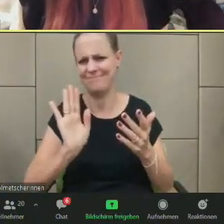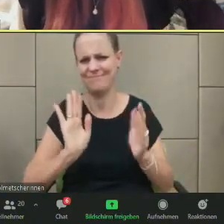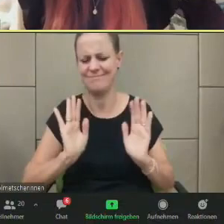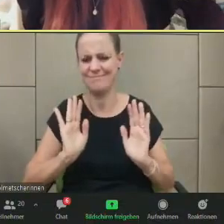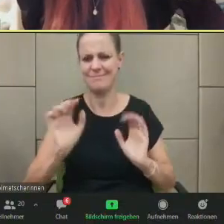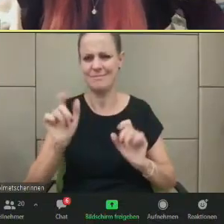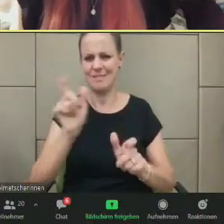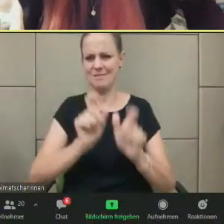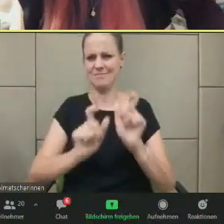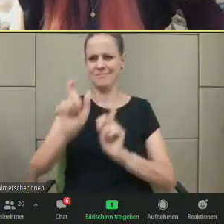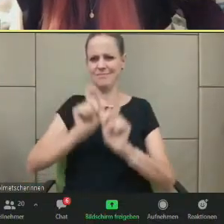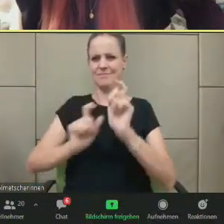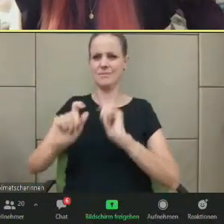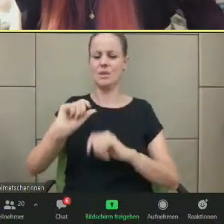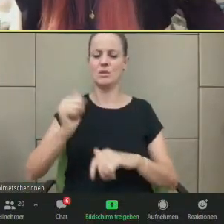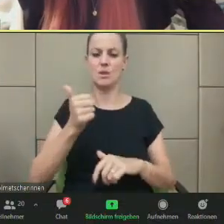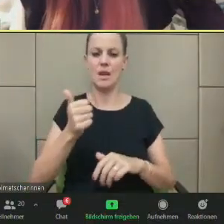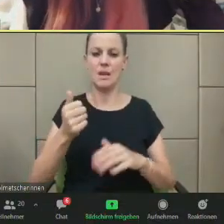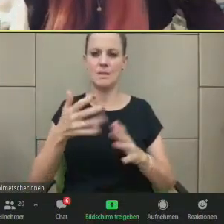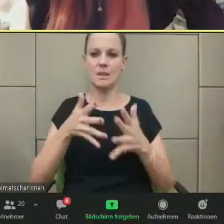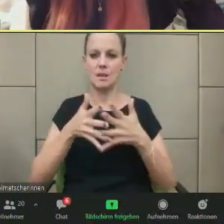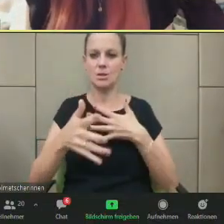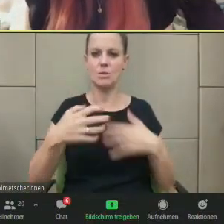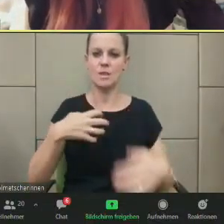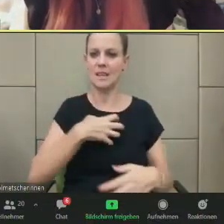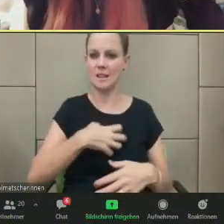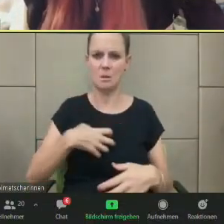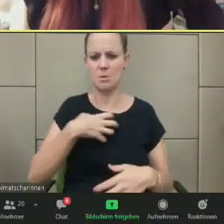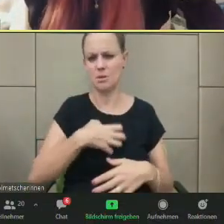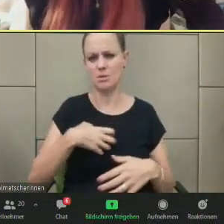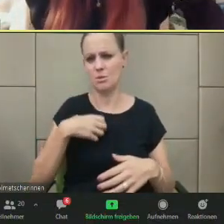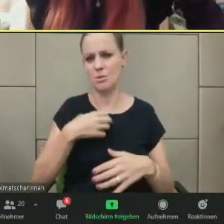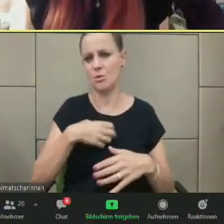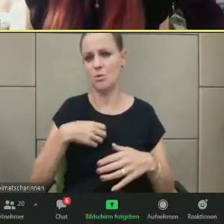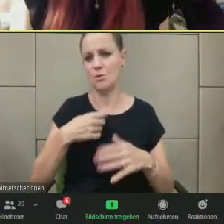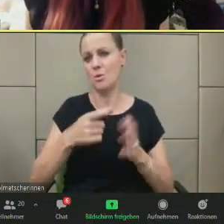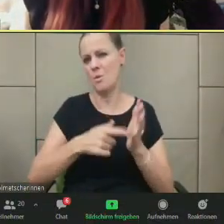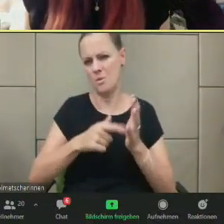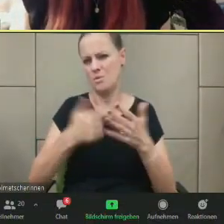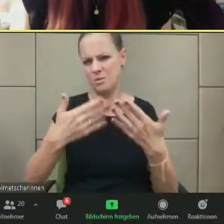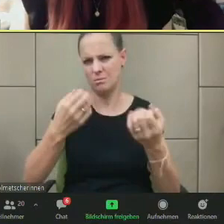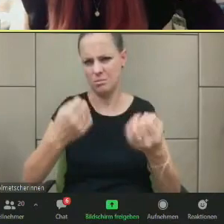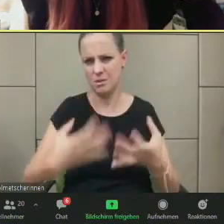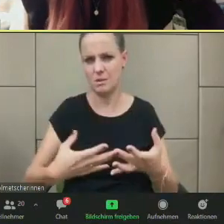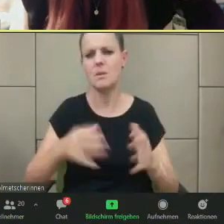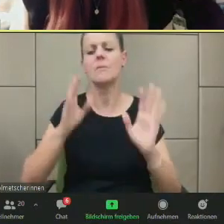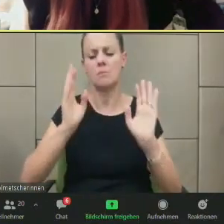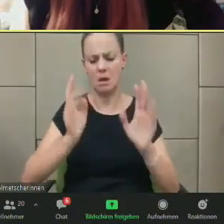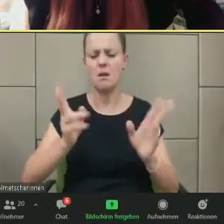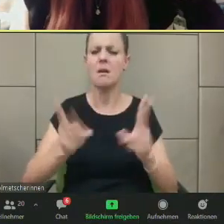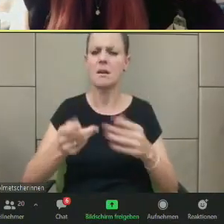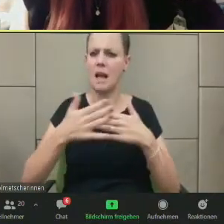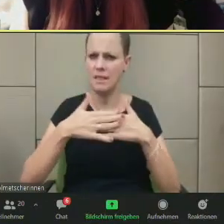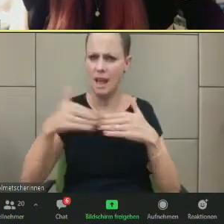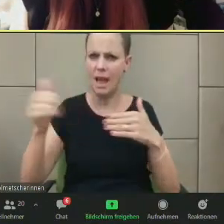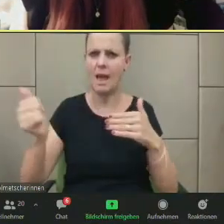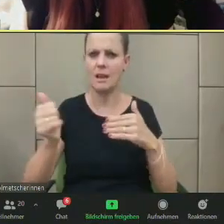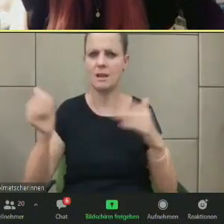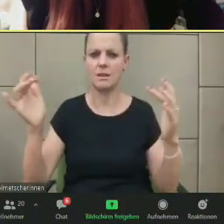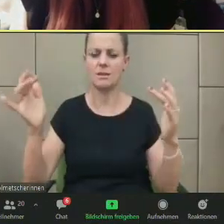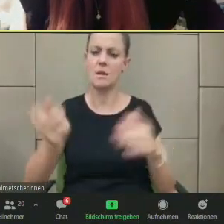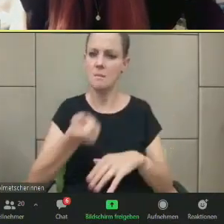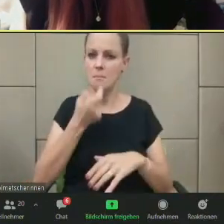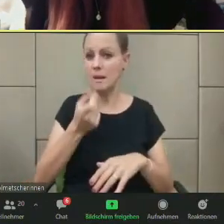nämlich zunächst mit einer Depression diagnostiziert, wie es eben so oft üblich ist. Und da habe ich mir gedacht, das ist heilbar. Da kriegt man Antidepressiva und da